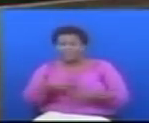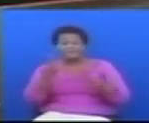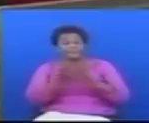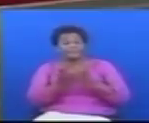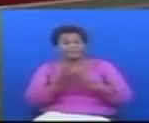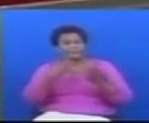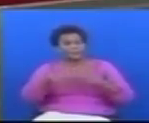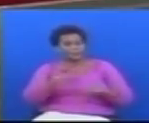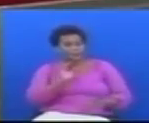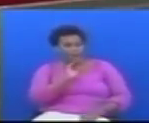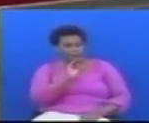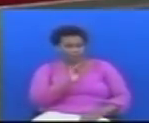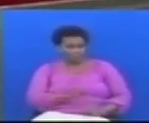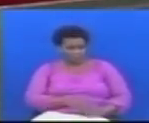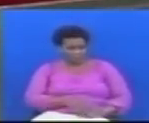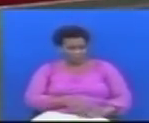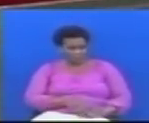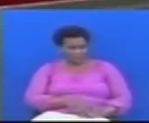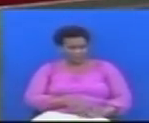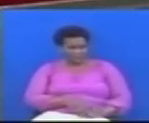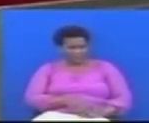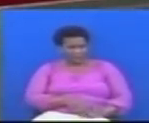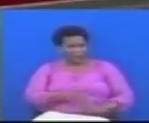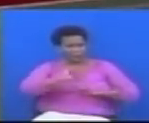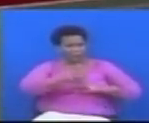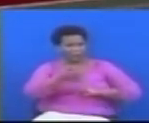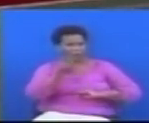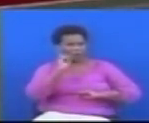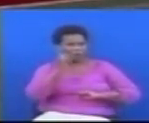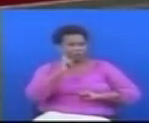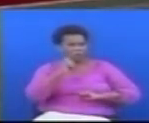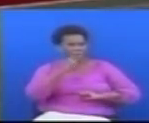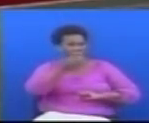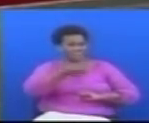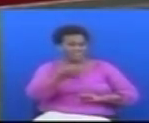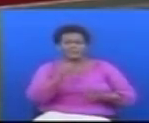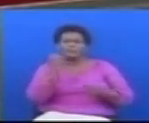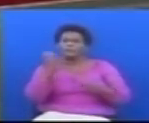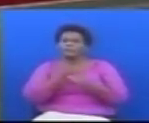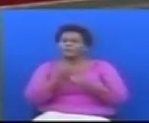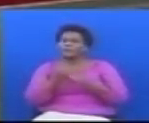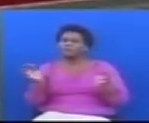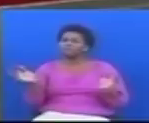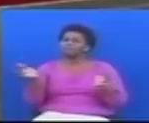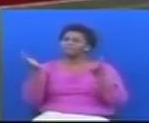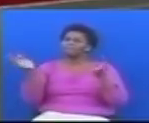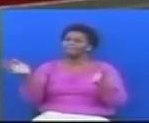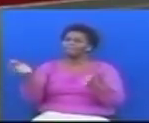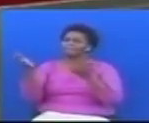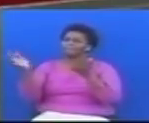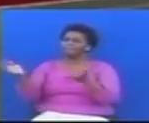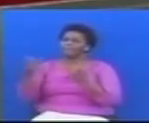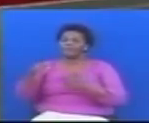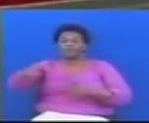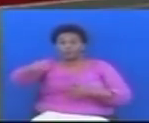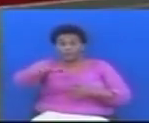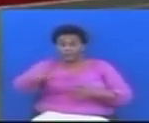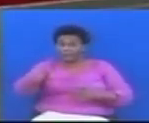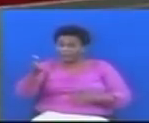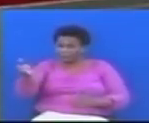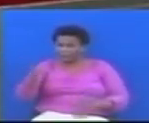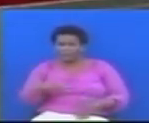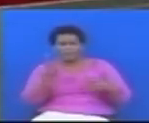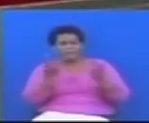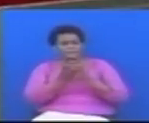nielekeze REA pamoja na TANESCO ifanye uhamasishaji katika maeneo hayo, na kwamba TANESCO mkoa